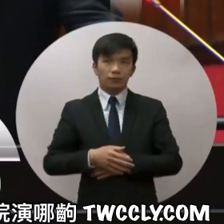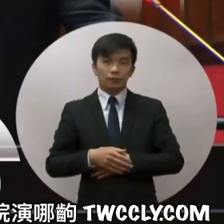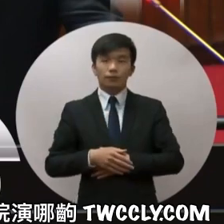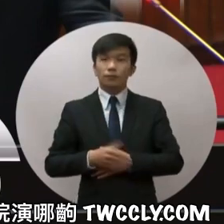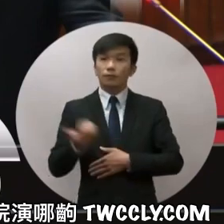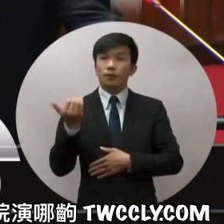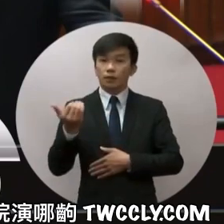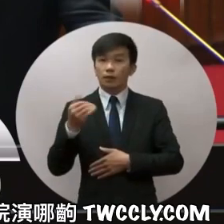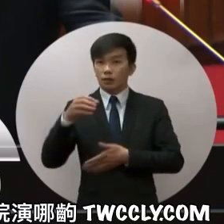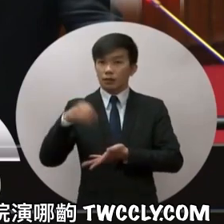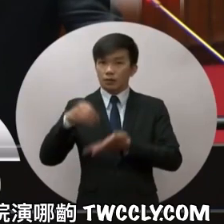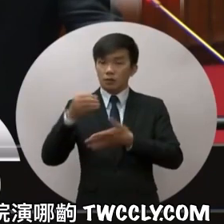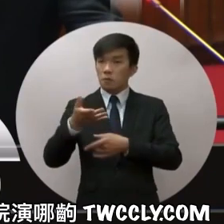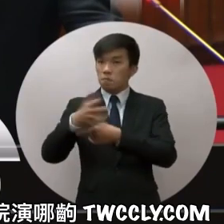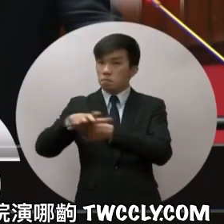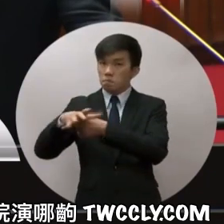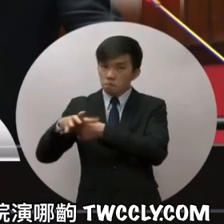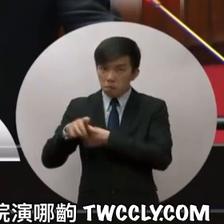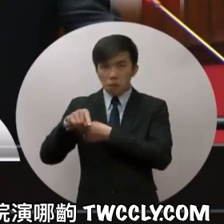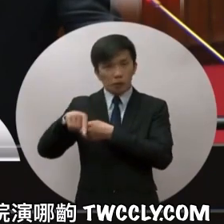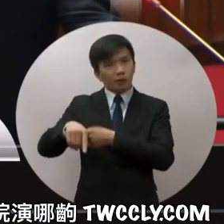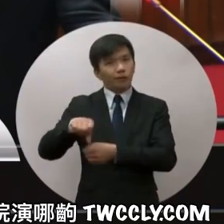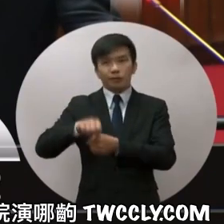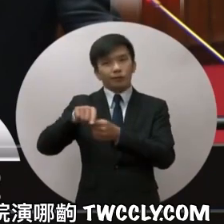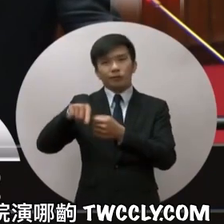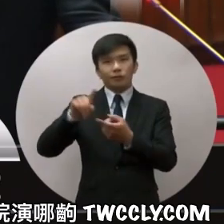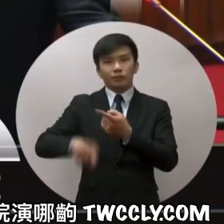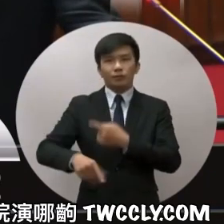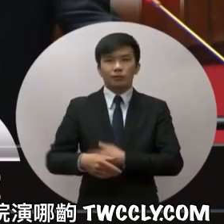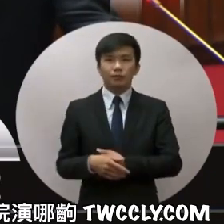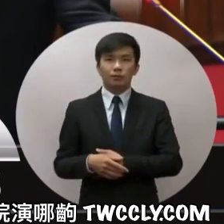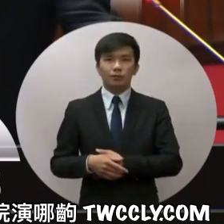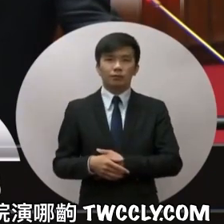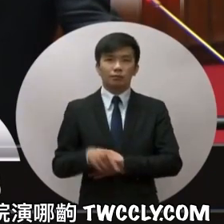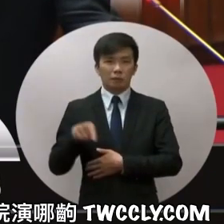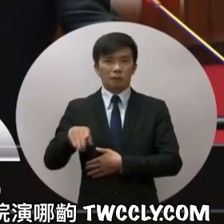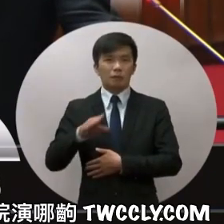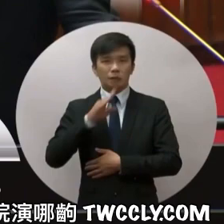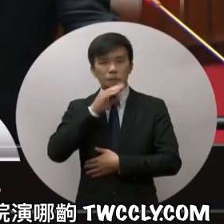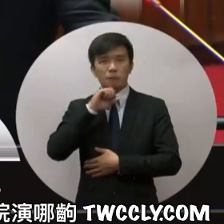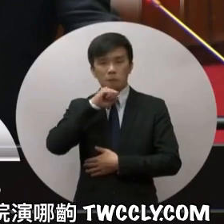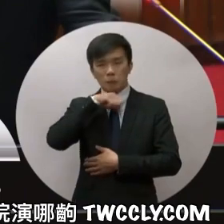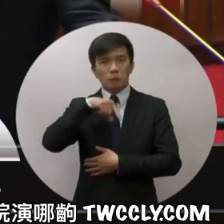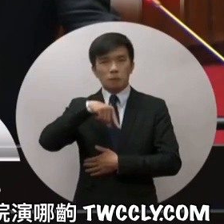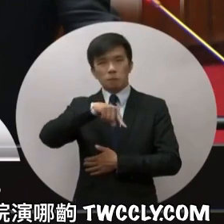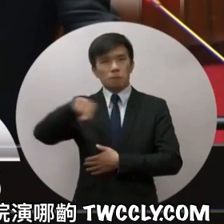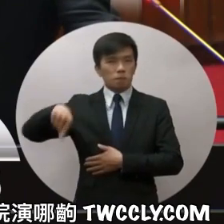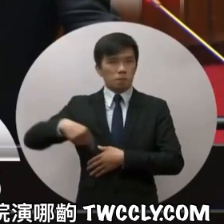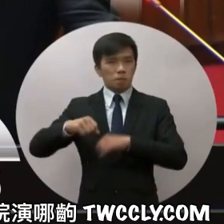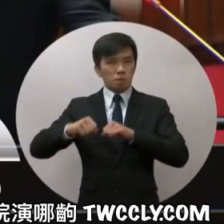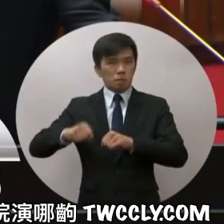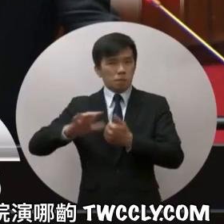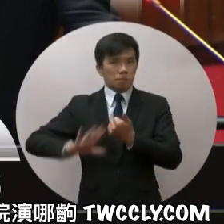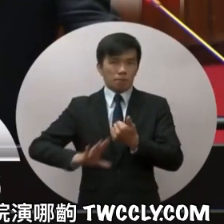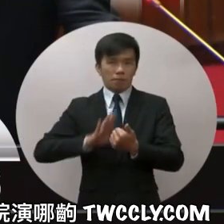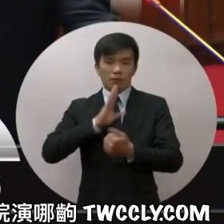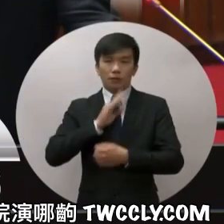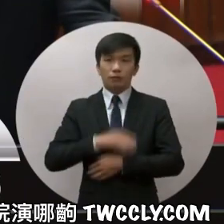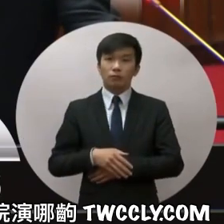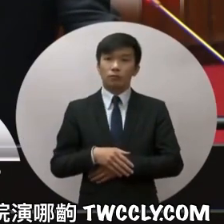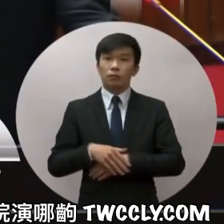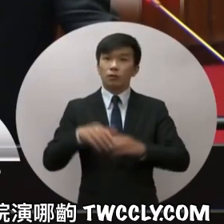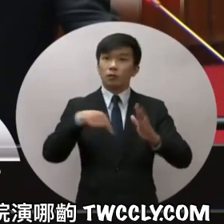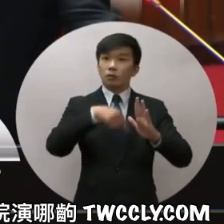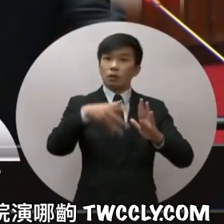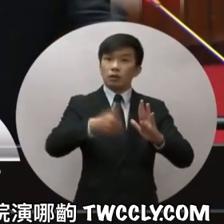從這個死亡剛剛院長有講到這是最不應該因為這個都是這是我們國恩的生命那我希望說院長你是不是拿出你